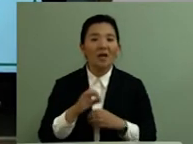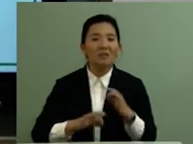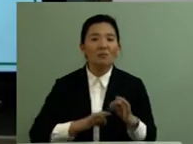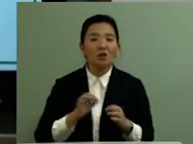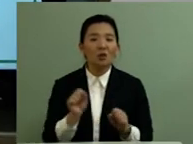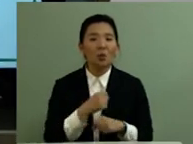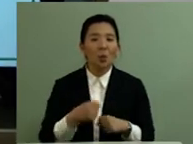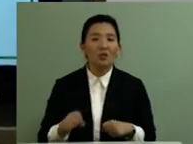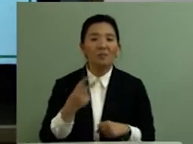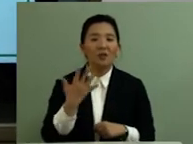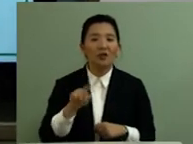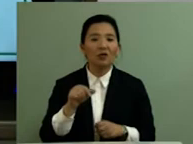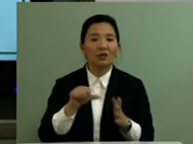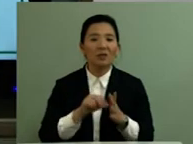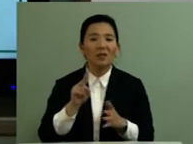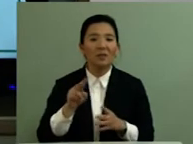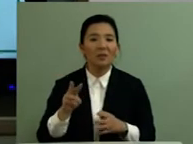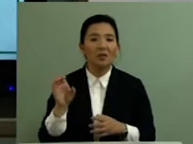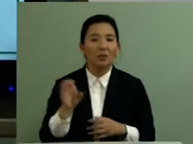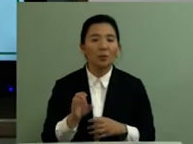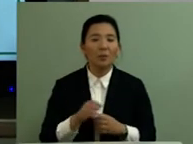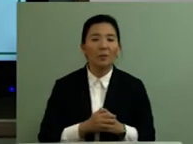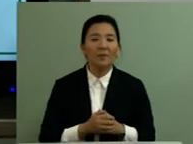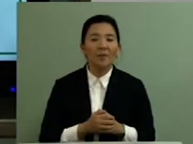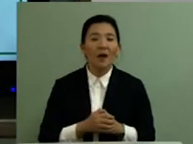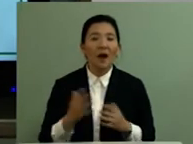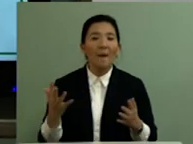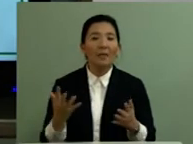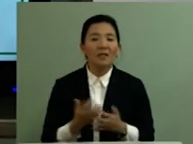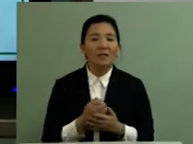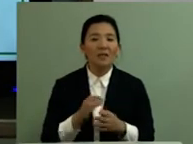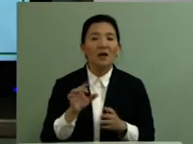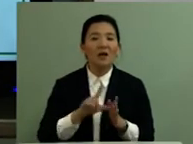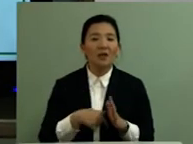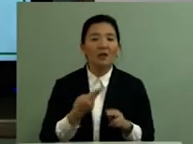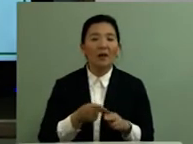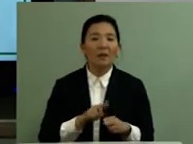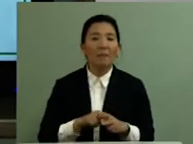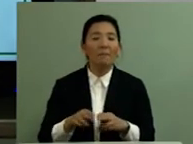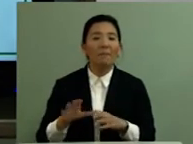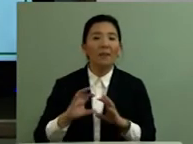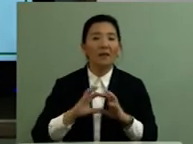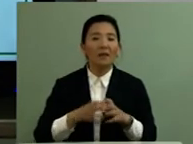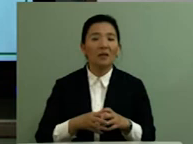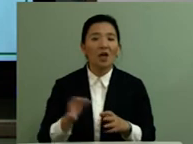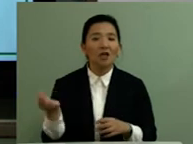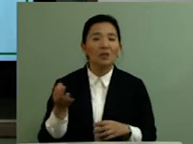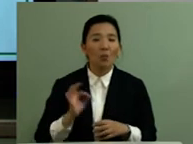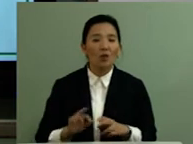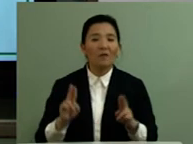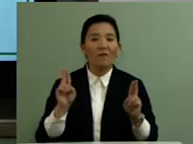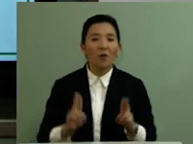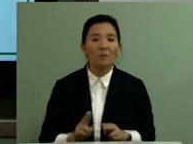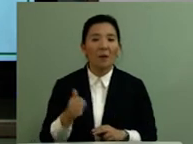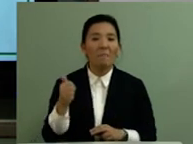космическая скорость 5,6 километров в секунду. Определите радиус этой планеты. Используя